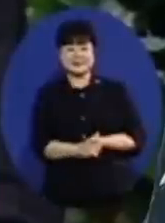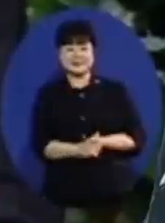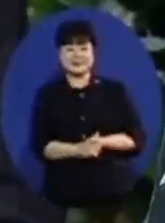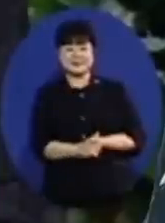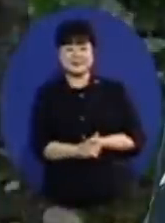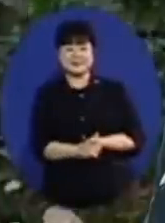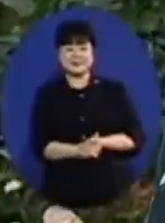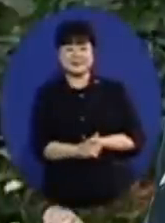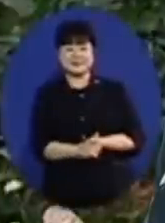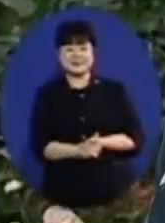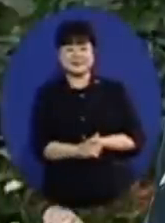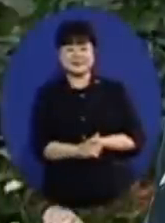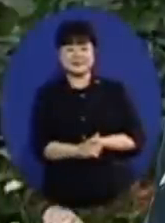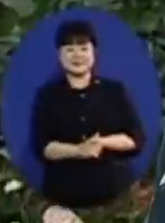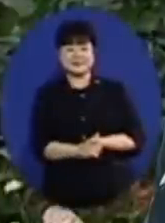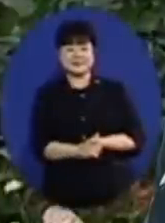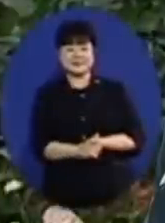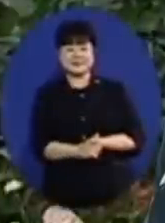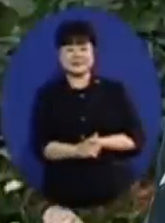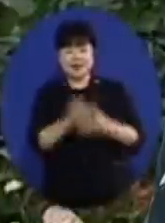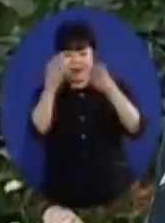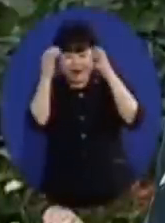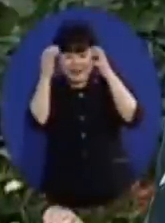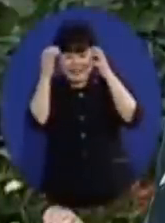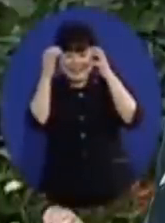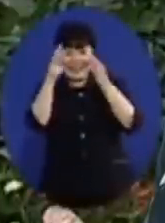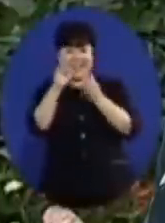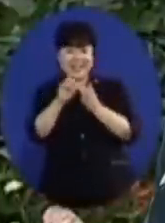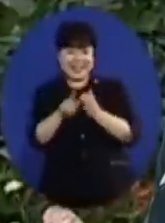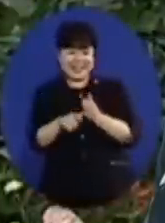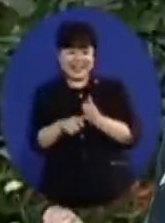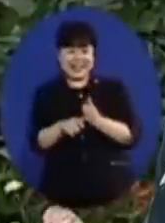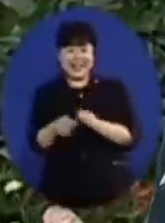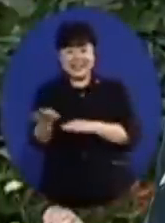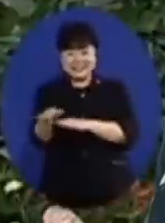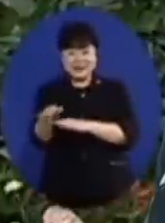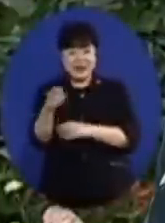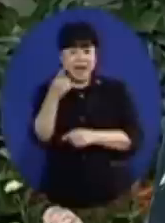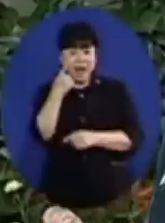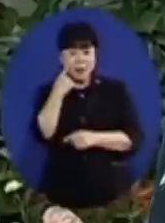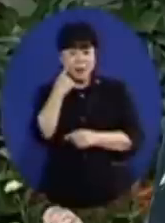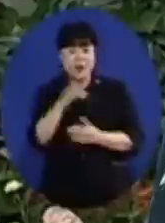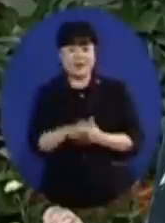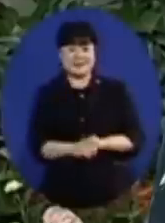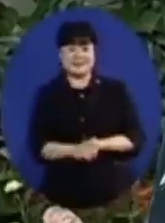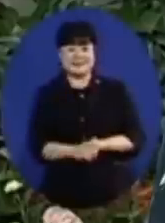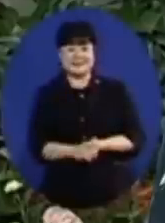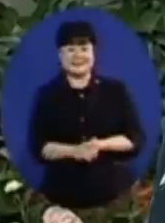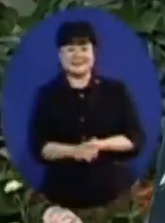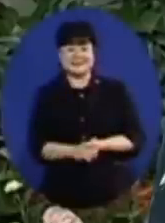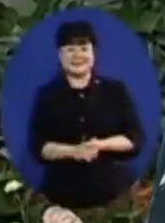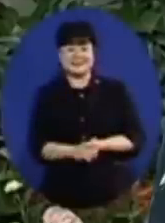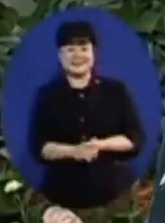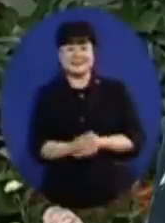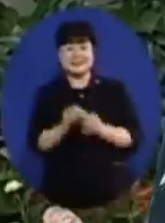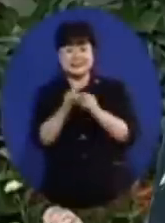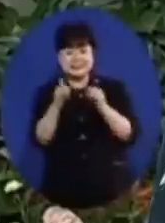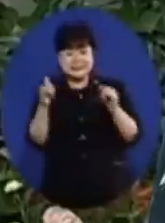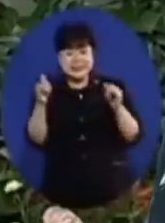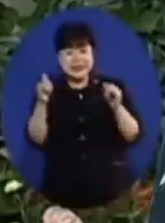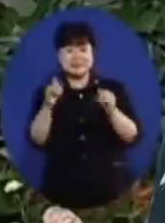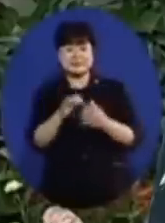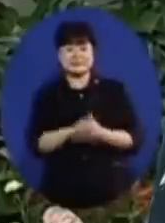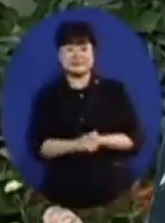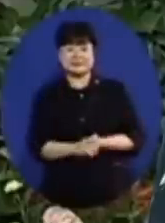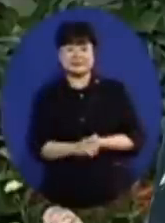합니다 어린 시절 시골에 가보면 사람이